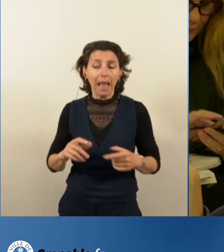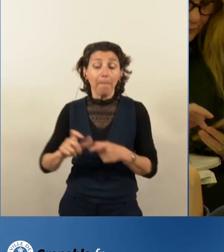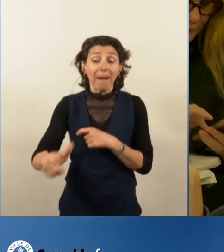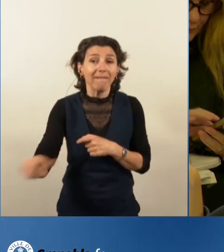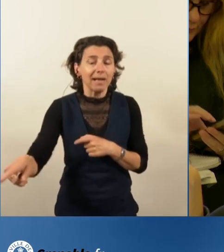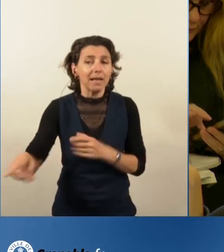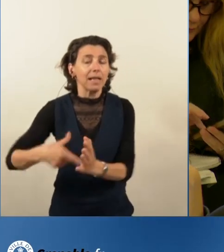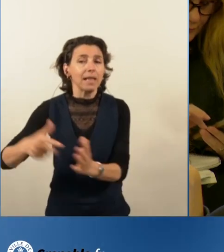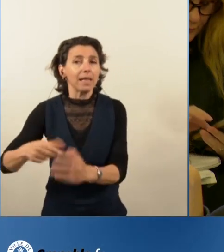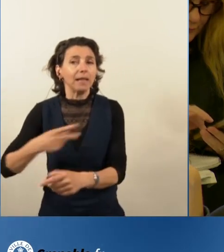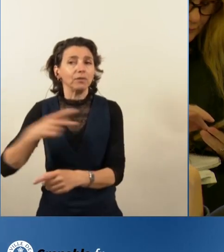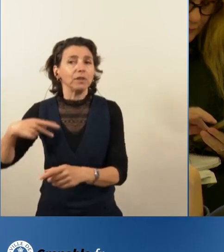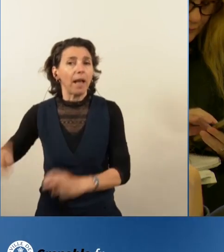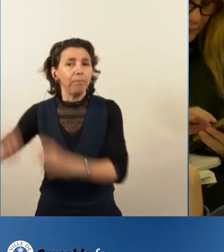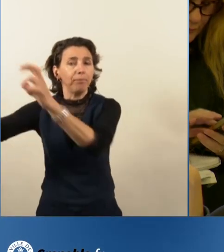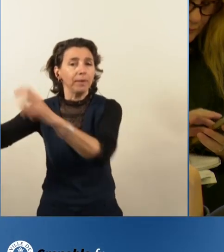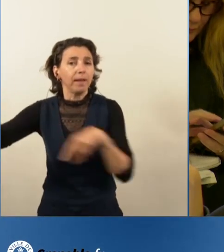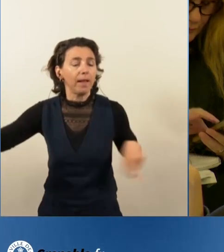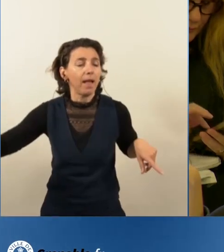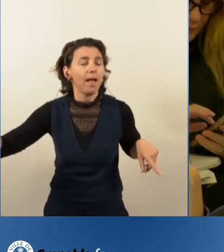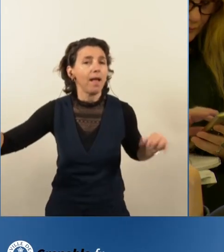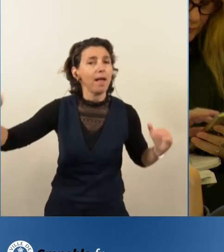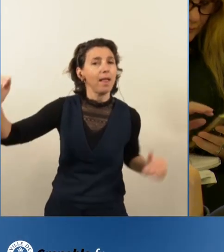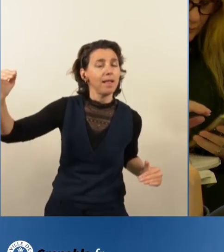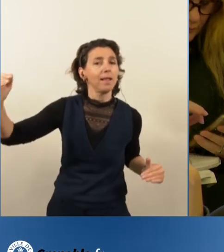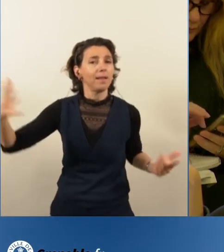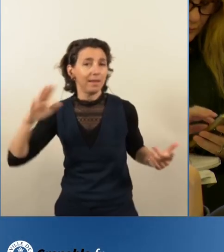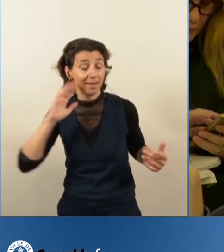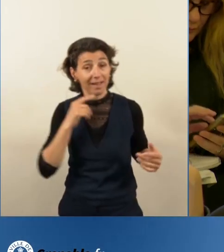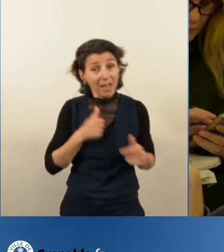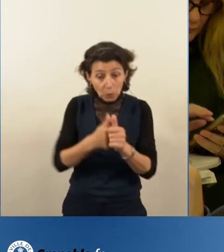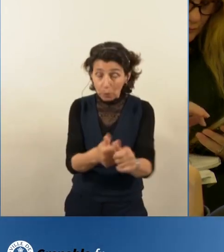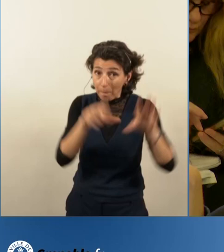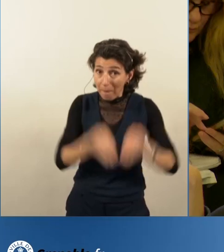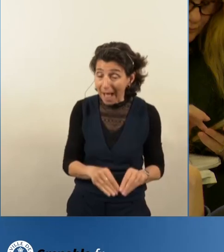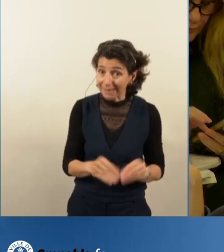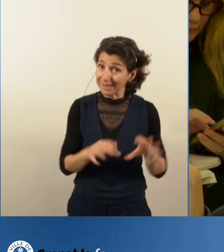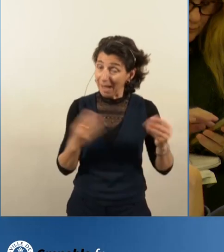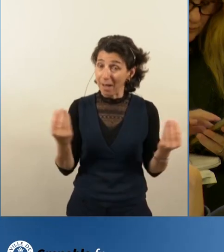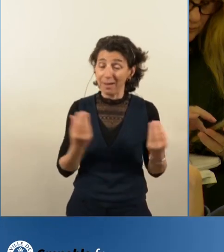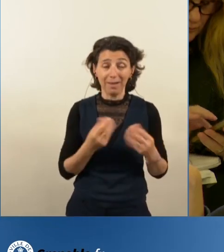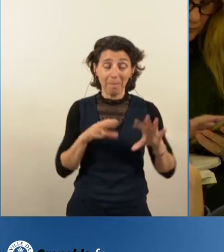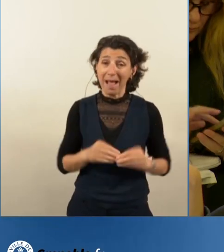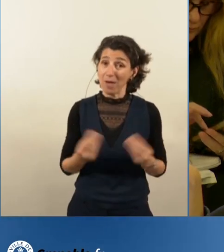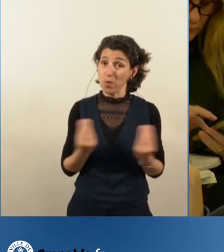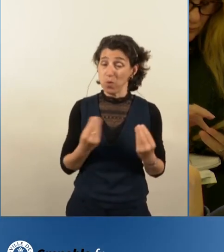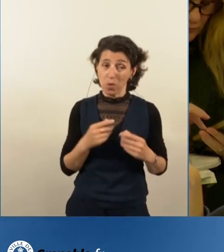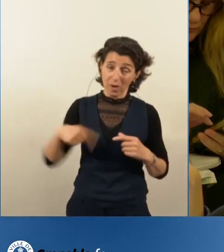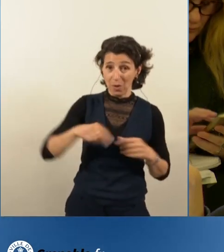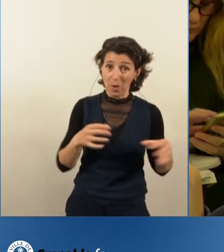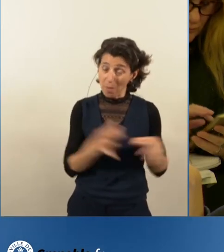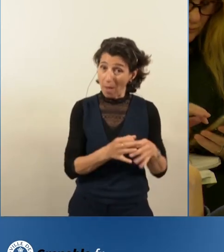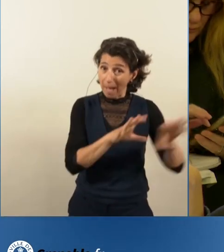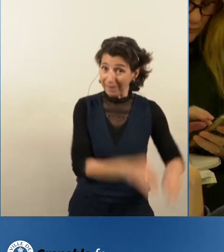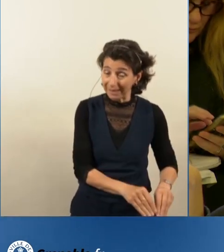sens politique par rapport à l'endroit de la minorité où nous nous trouvons aujourd'hui je rappelle qu'en 2016 suite à la création de la